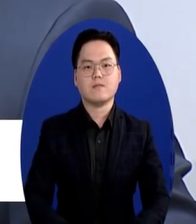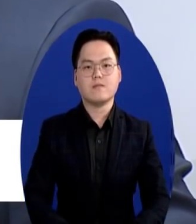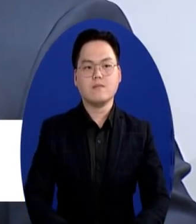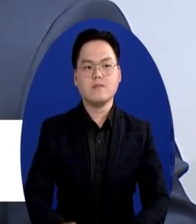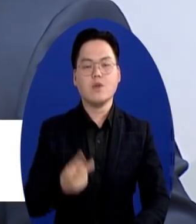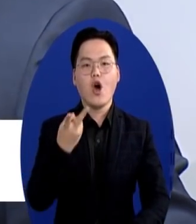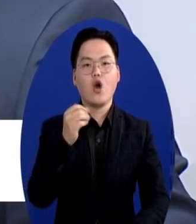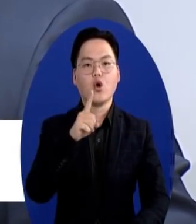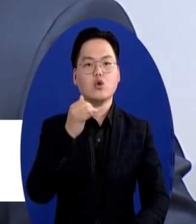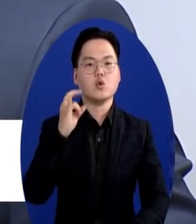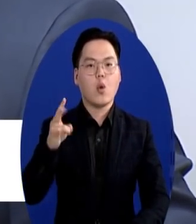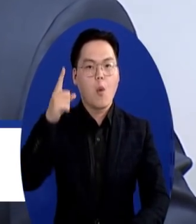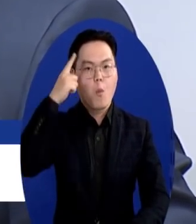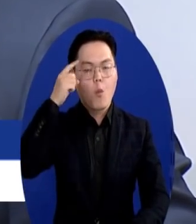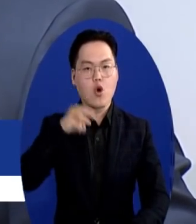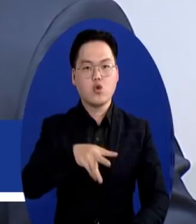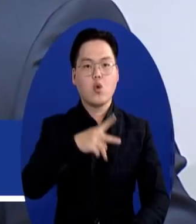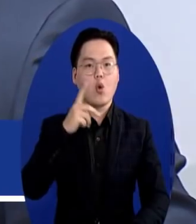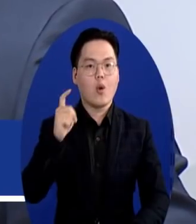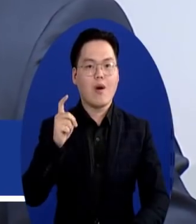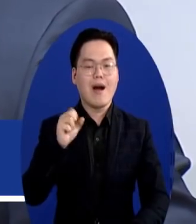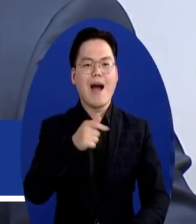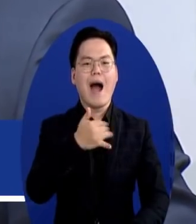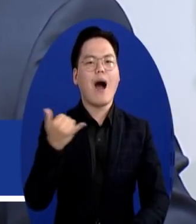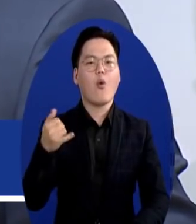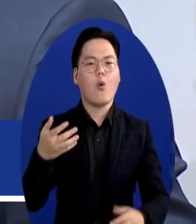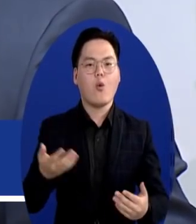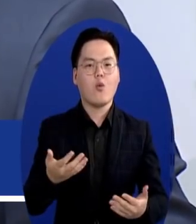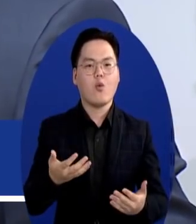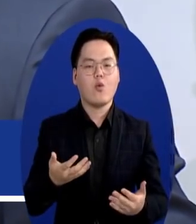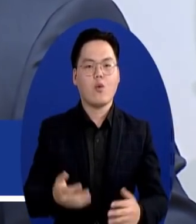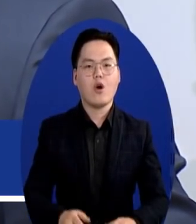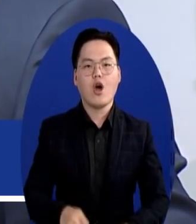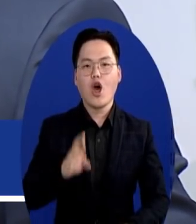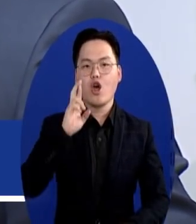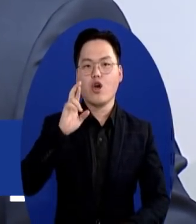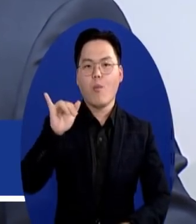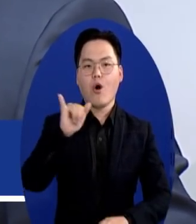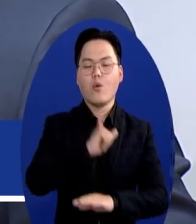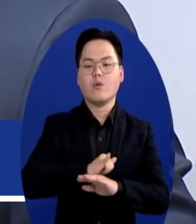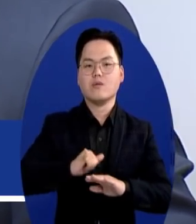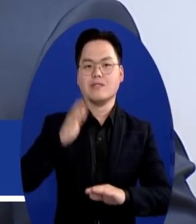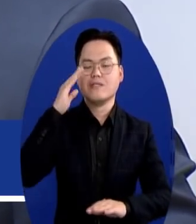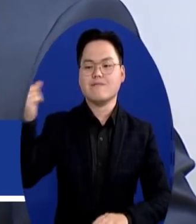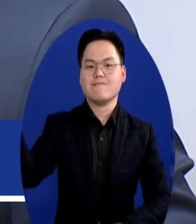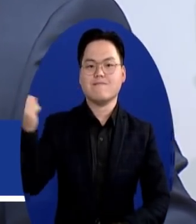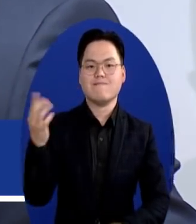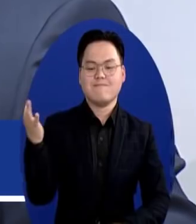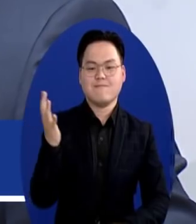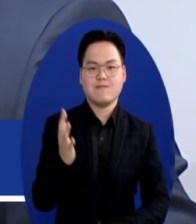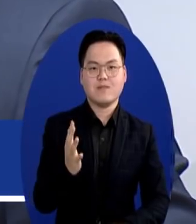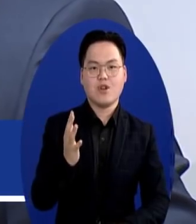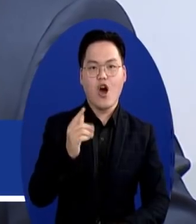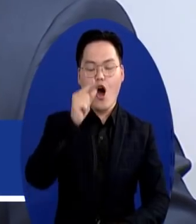20-р зууны Монголын түүхийн хамгийн агуу гайхамшигт үйл явдал бол Японы түрэмгийлэгчтэй эсрэг Оросын